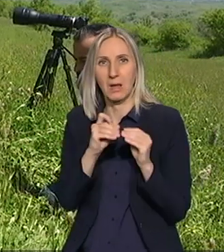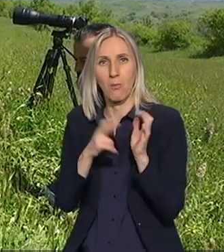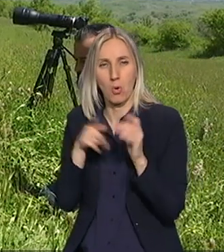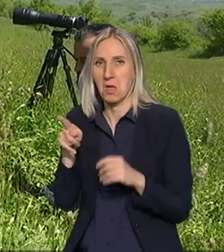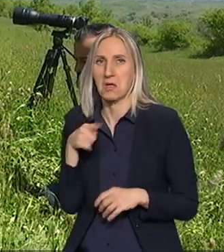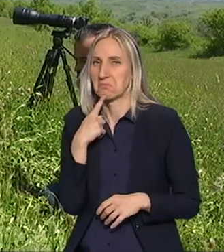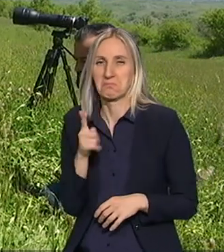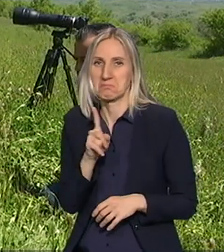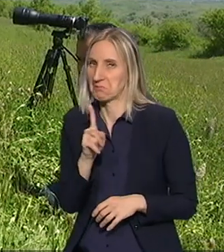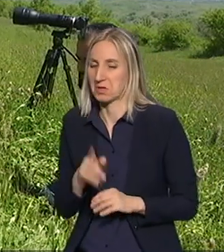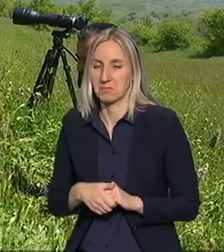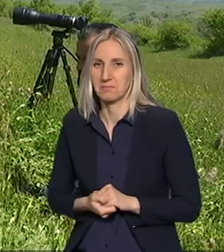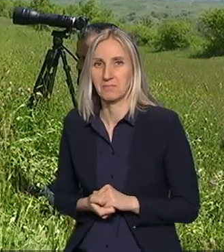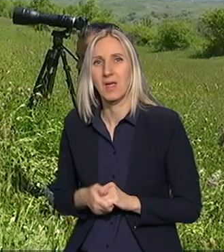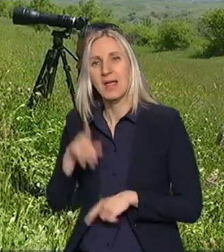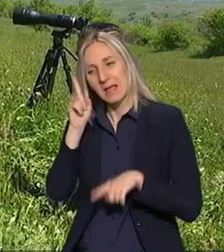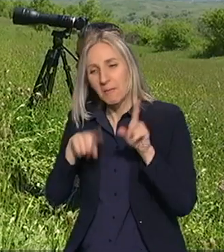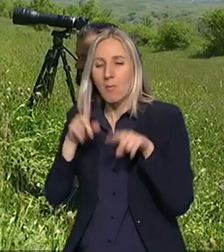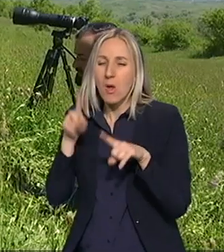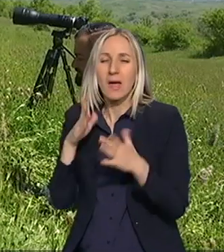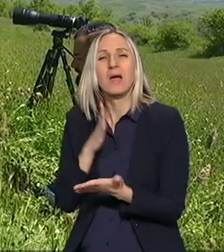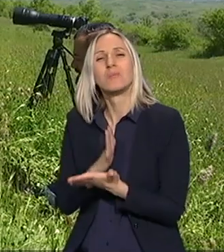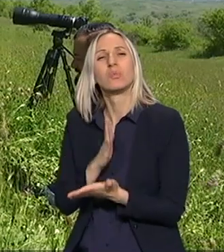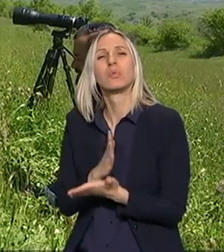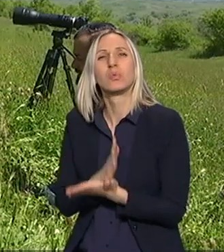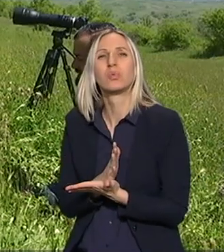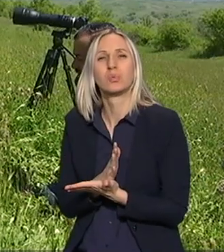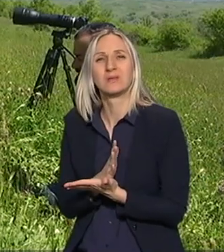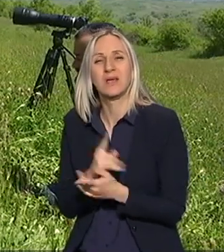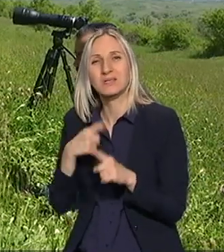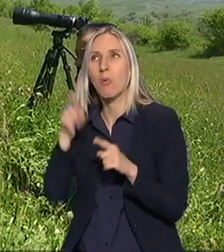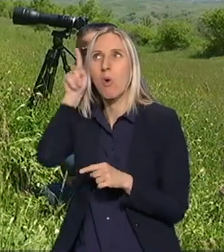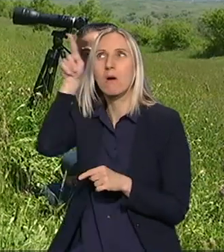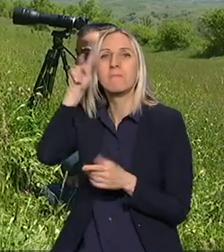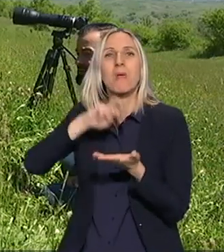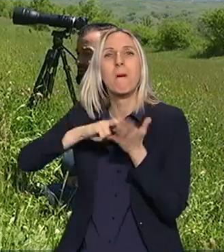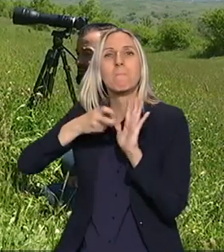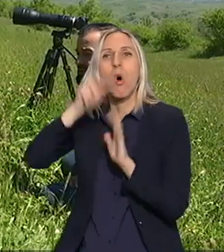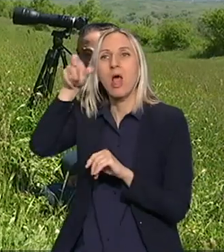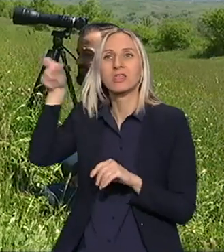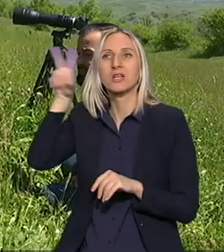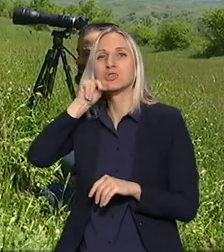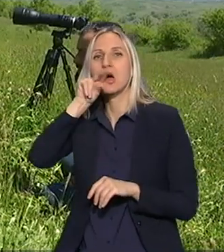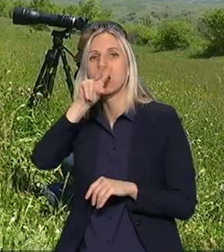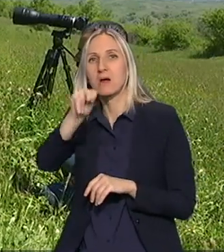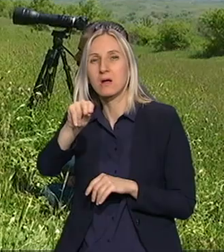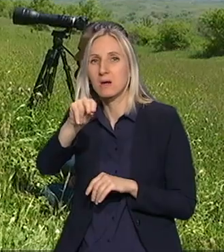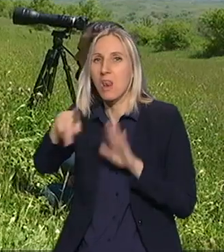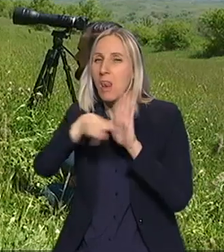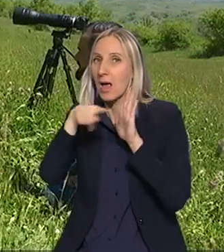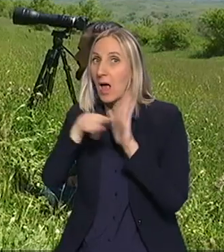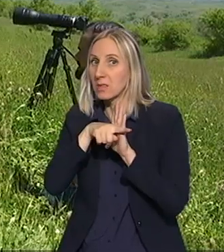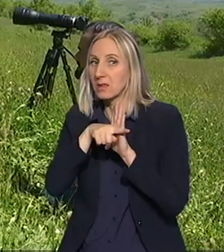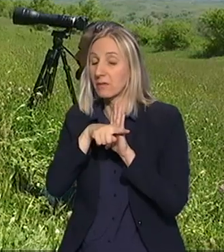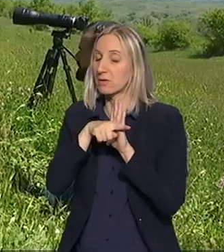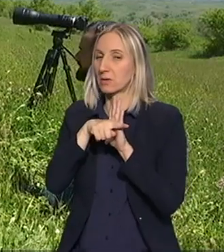vreme, zbog nekih izjava političara s jedne i s druge strane, možda dođemo u nekoj